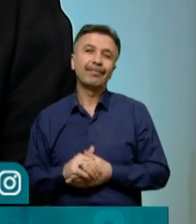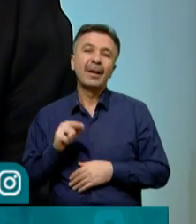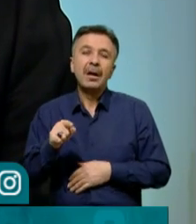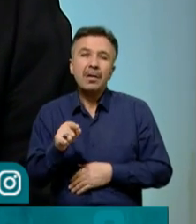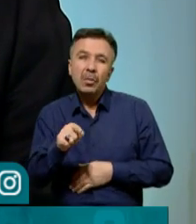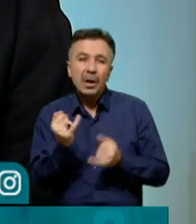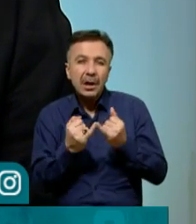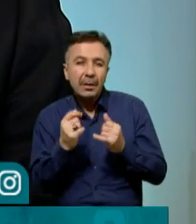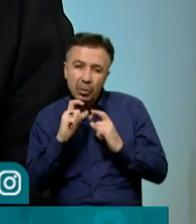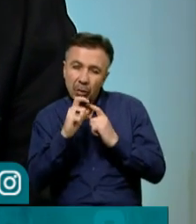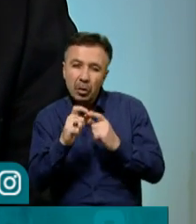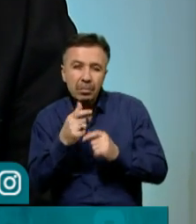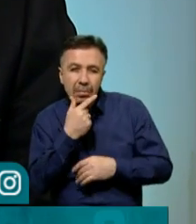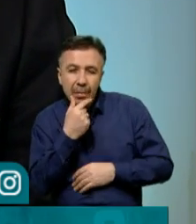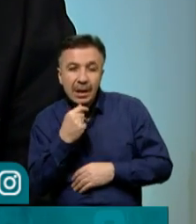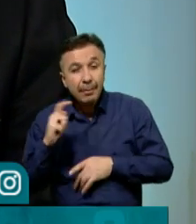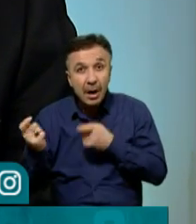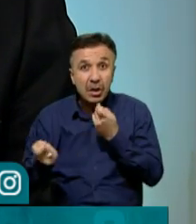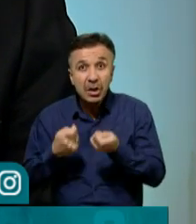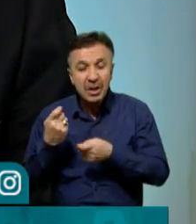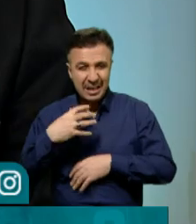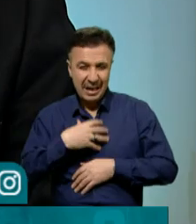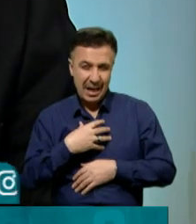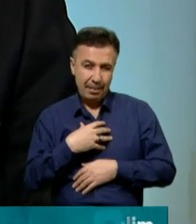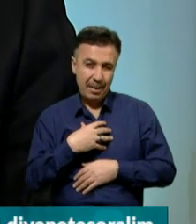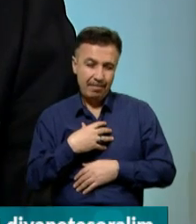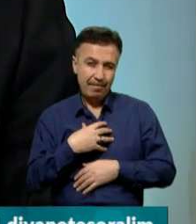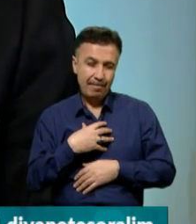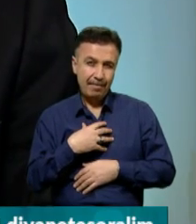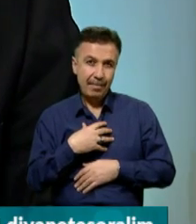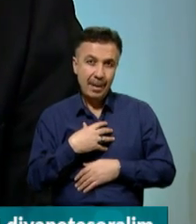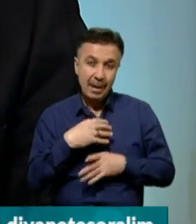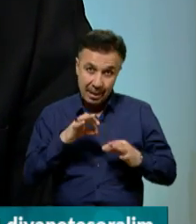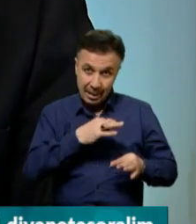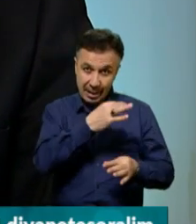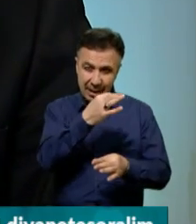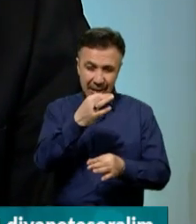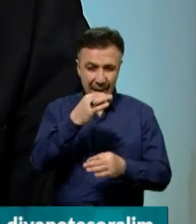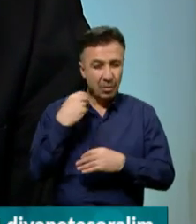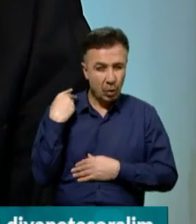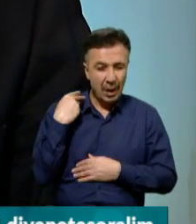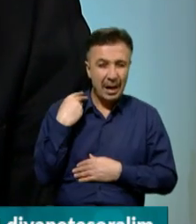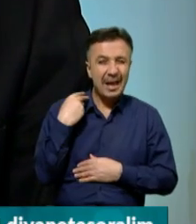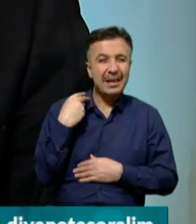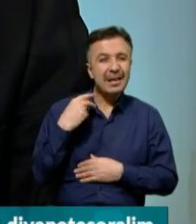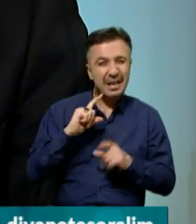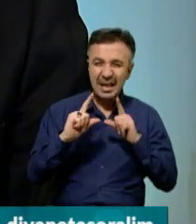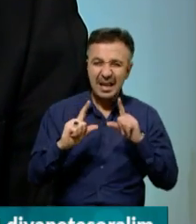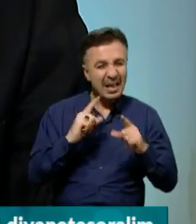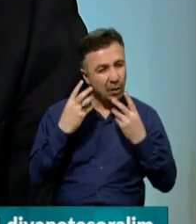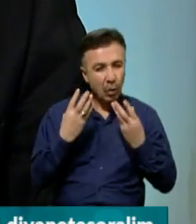Acaba iş sahibi, çok özür dileyerek söyleyeyim, insanlık ihtiyacı geldiğinde, tuvalet ihtiyacı geldiği